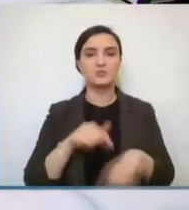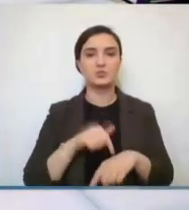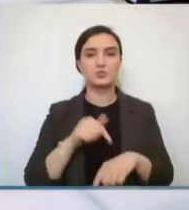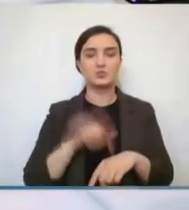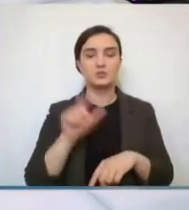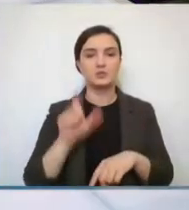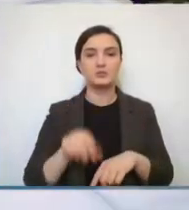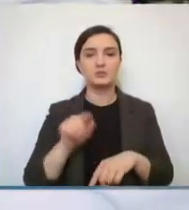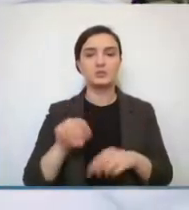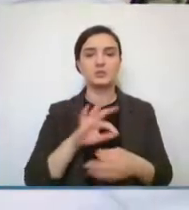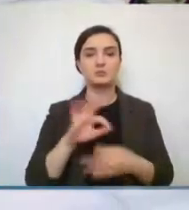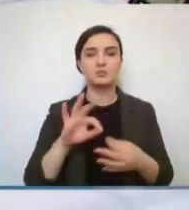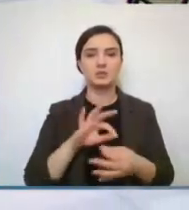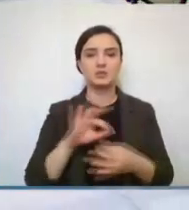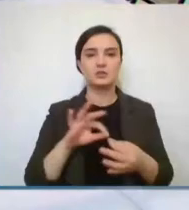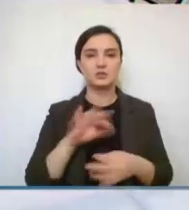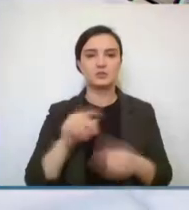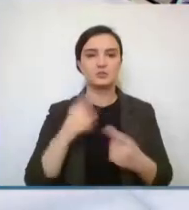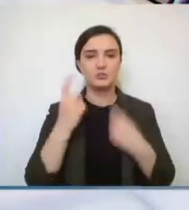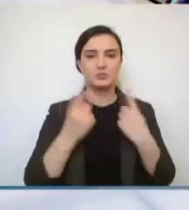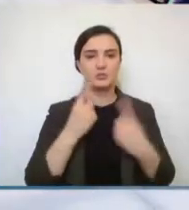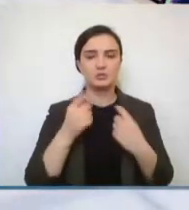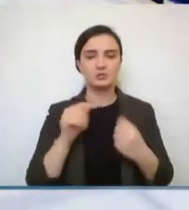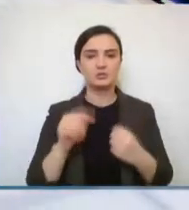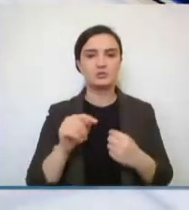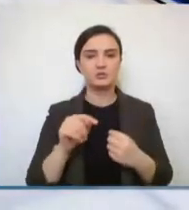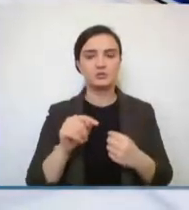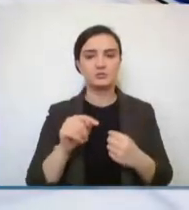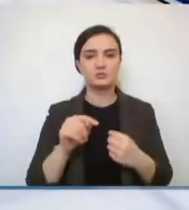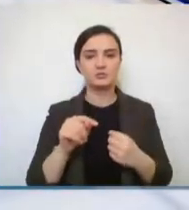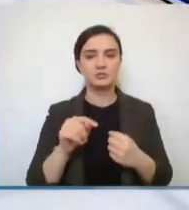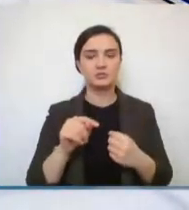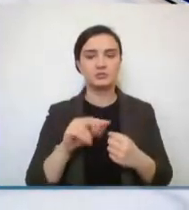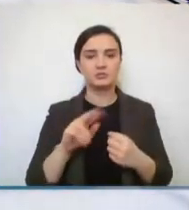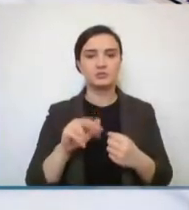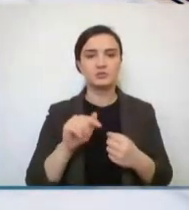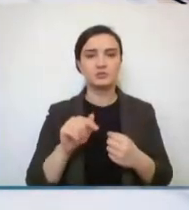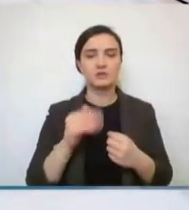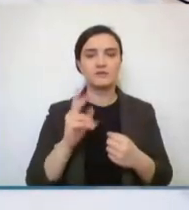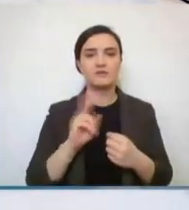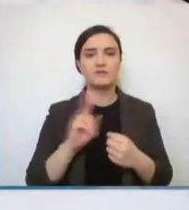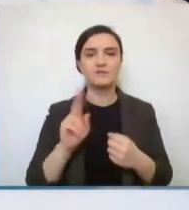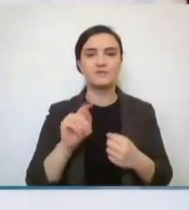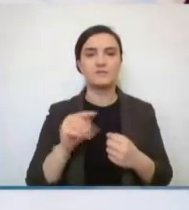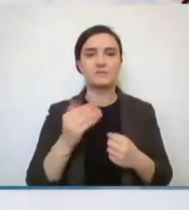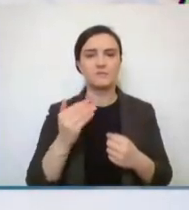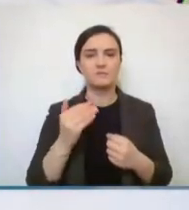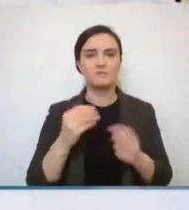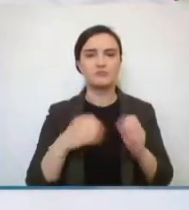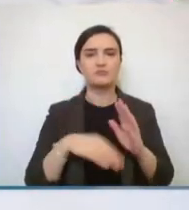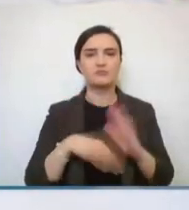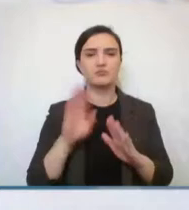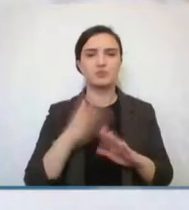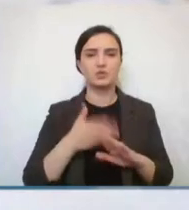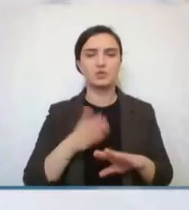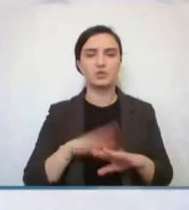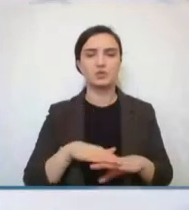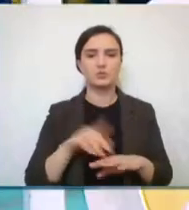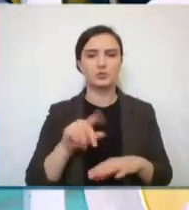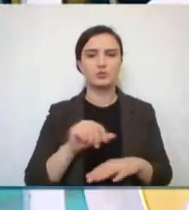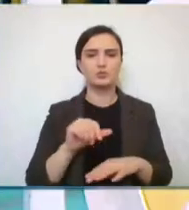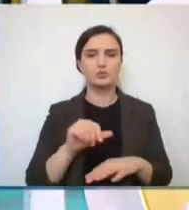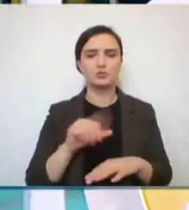ზედმეტი დოზა ამ ინფორმაციის დაწოლით გათანაბრების დროს და მათთვის ეს კიდევ უფრო კრიტიკული გახდა, ხო, იმას ისედაც ჯერო